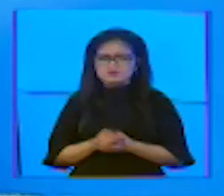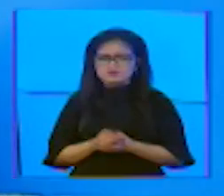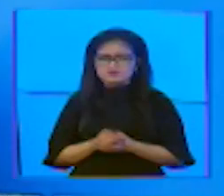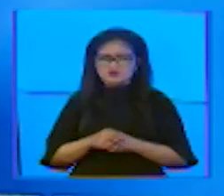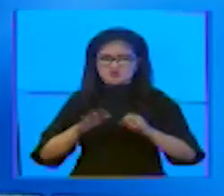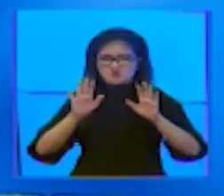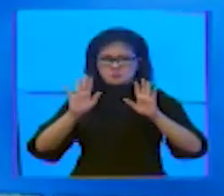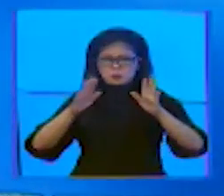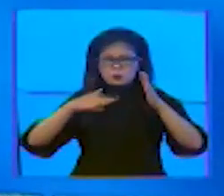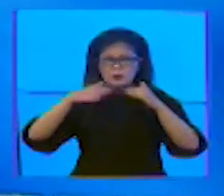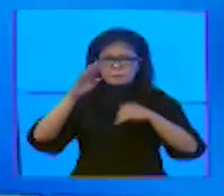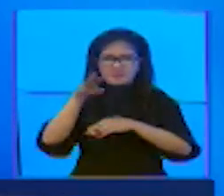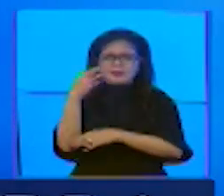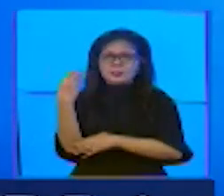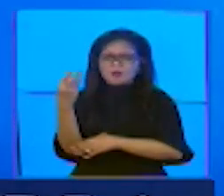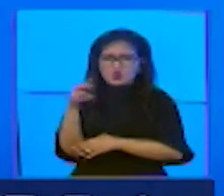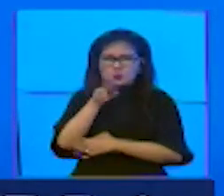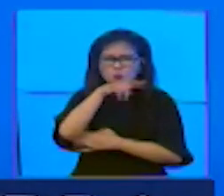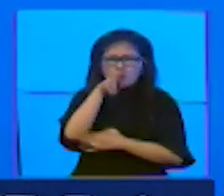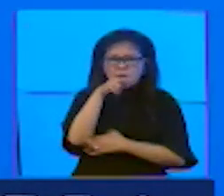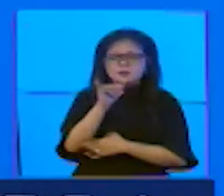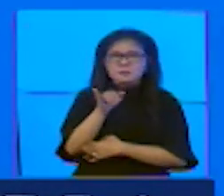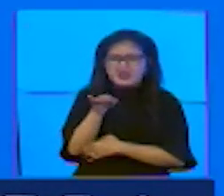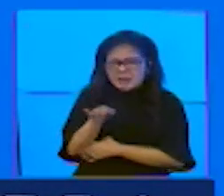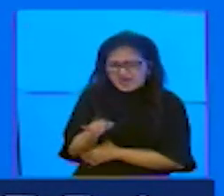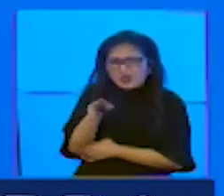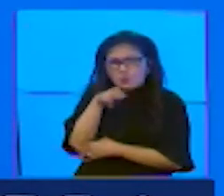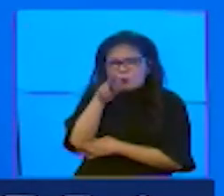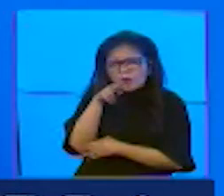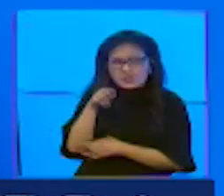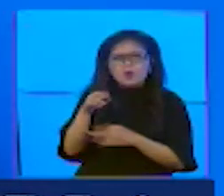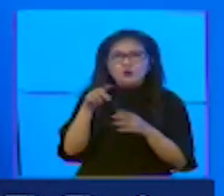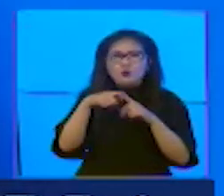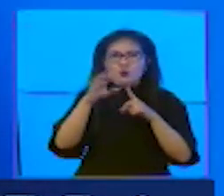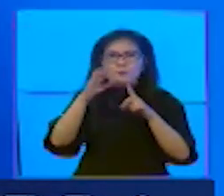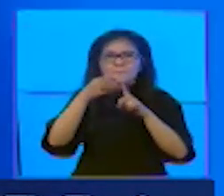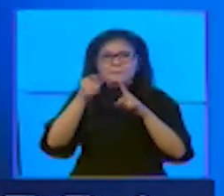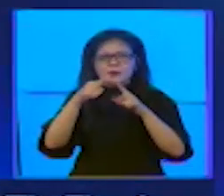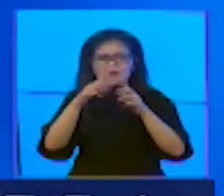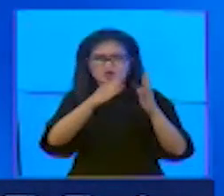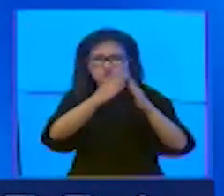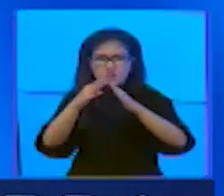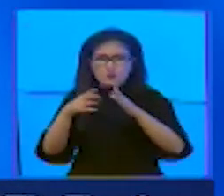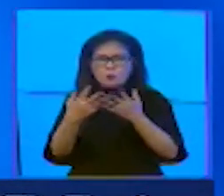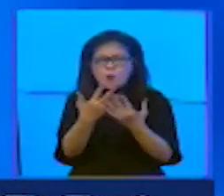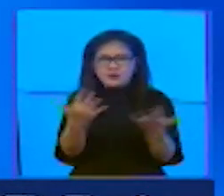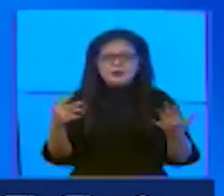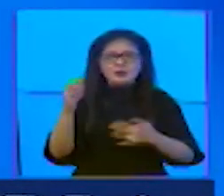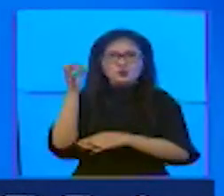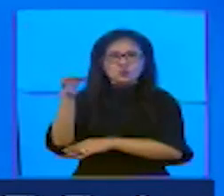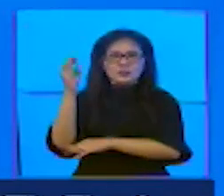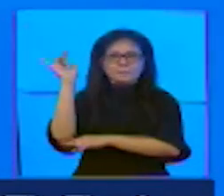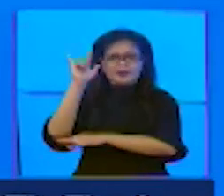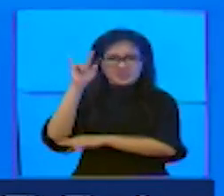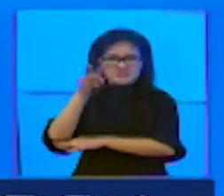Bisa puluhan telur ular dan anak ular kobra ditemukan di permukiman warga di Kota Bekasi, Jawa Barat. Warga khawatir bahkan mengaku